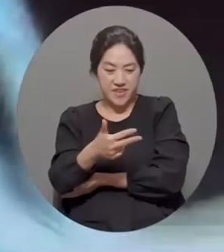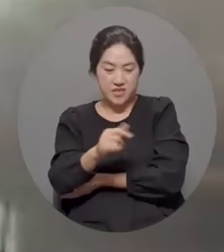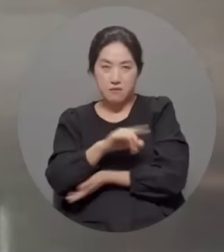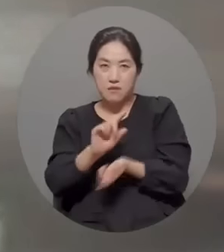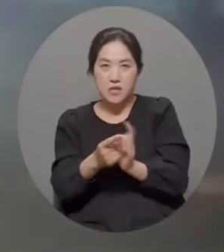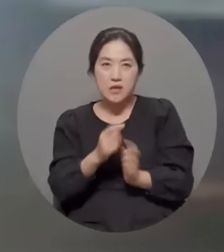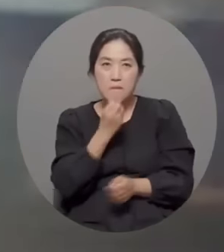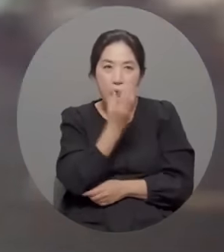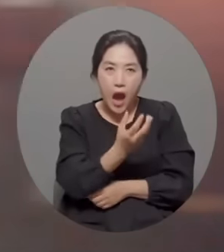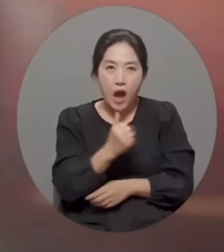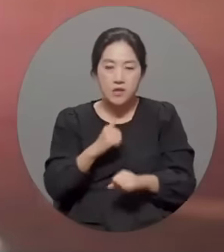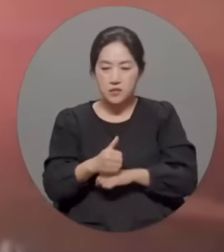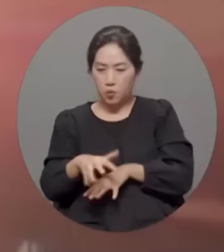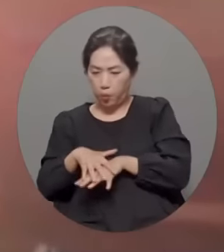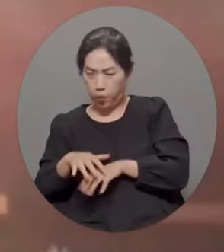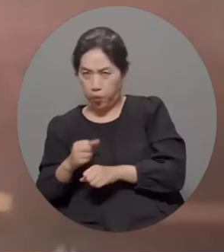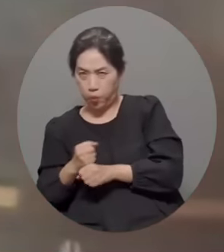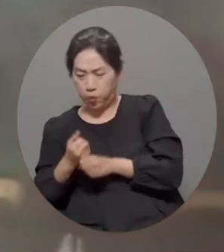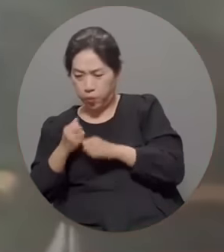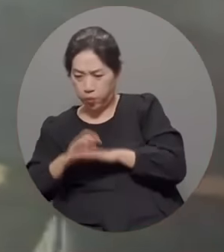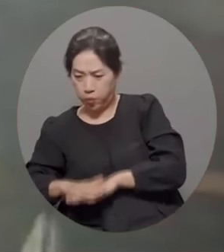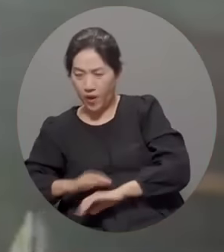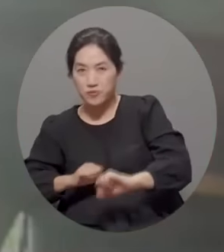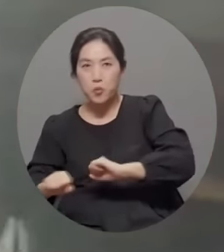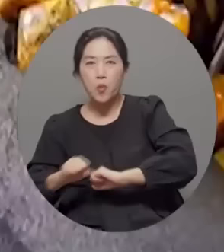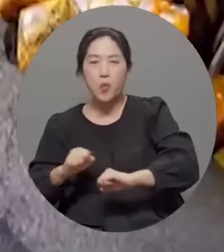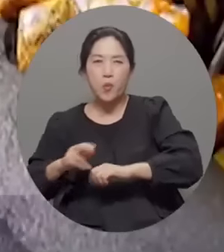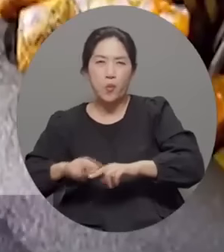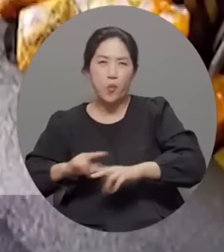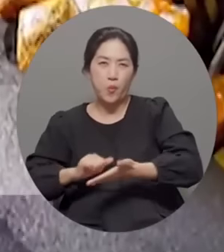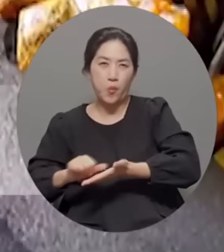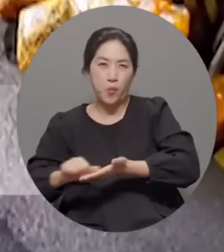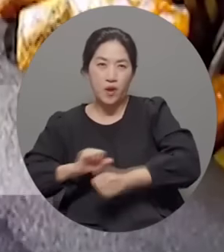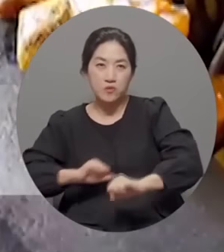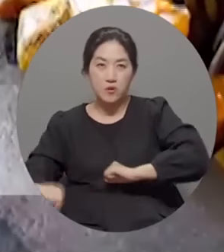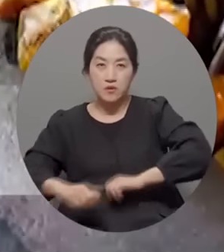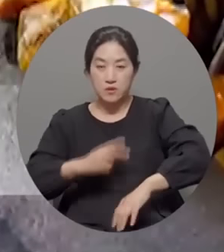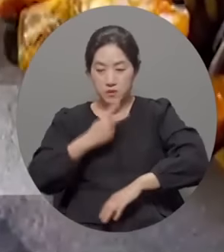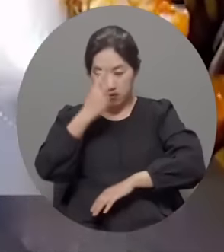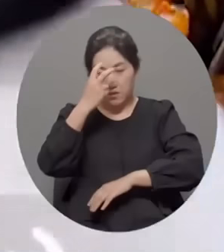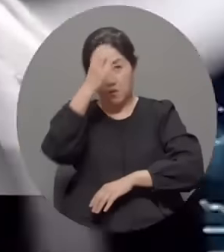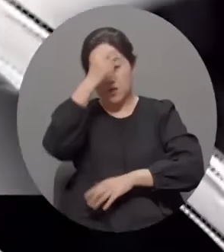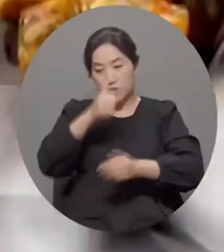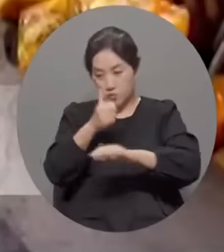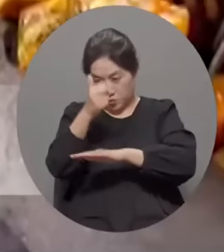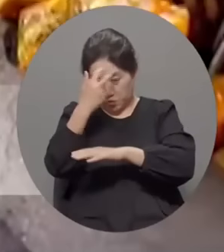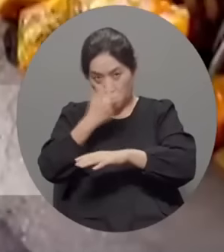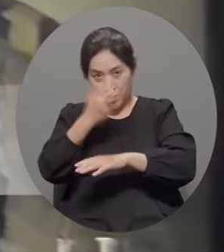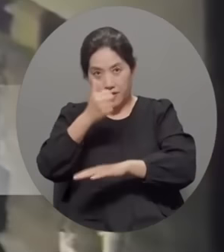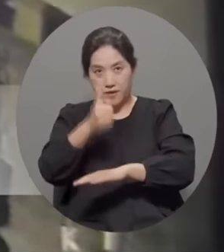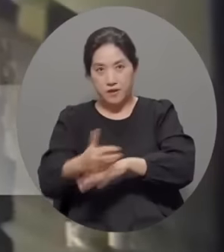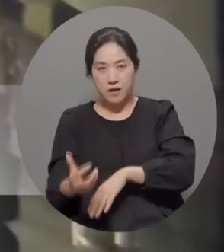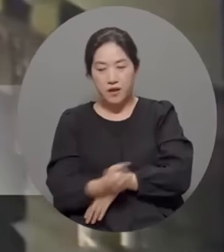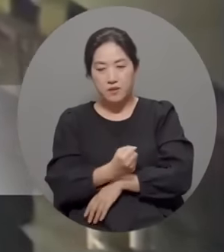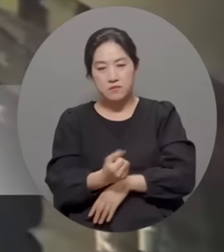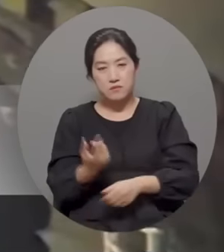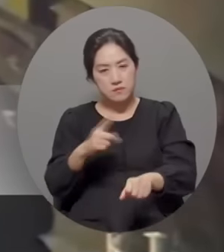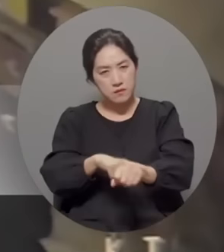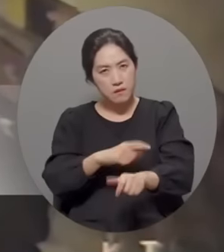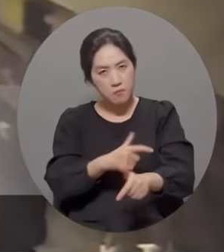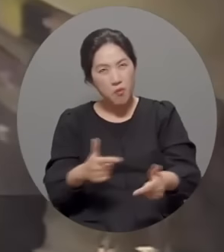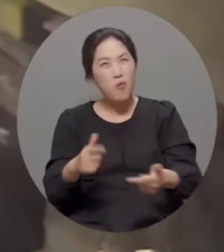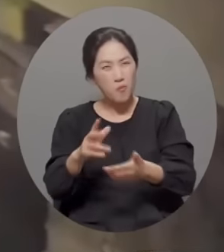등 조직적 은폐 시도가 있었습니다. 경찰은 조사 결과를 바탕으로 김 씨에 대한 신병 처리를